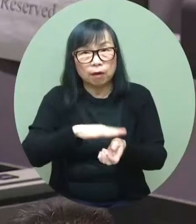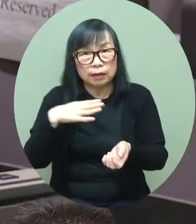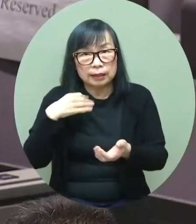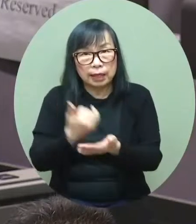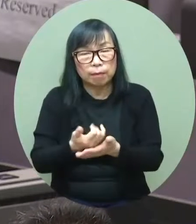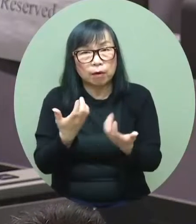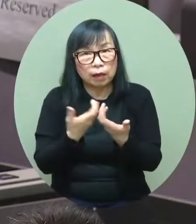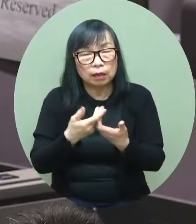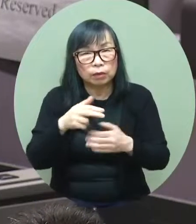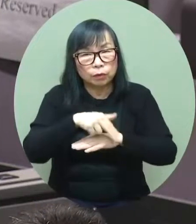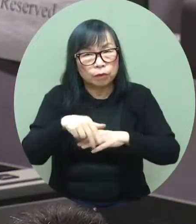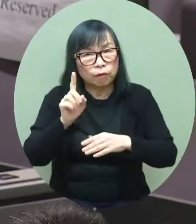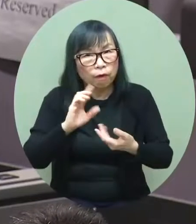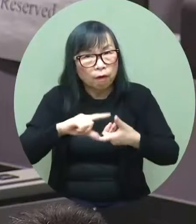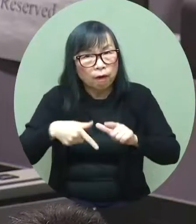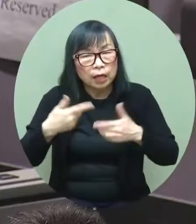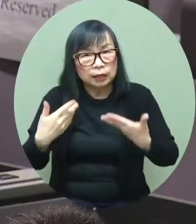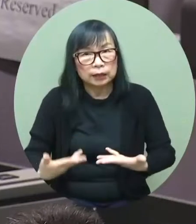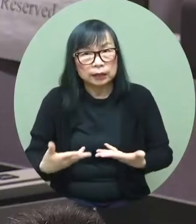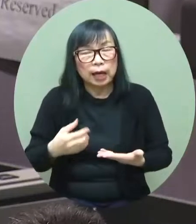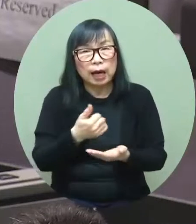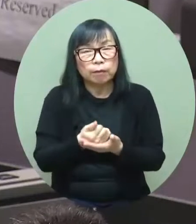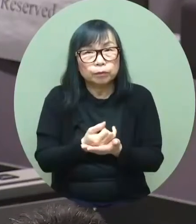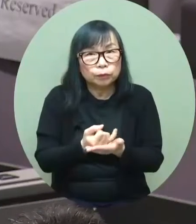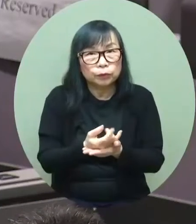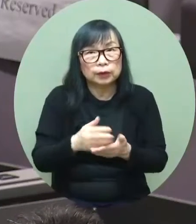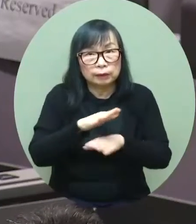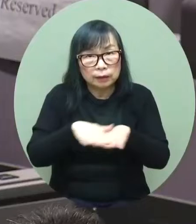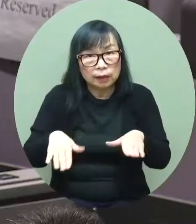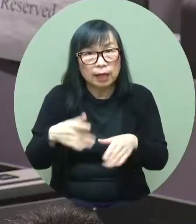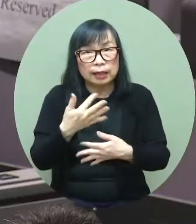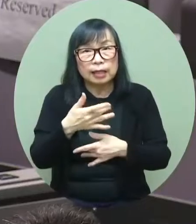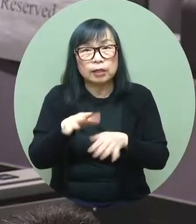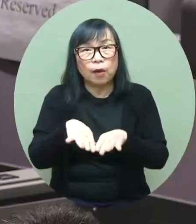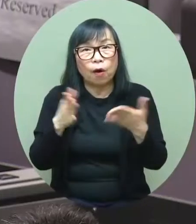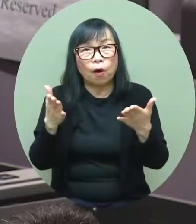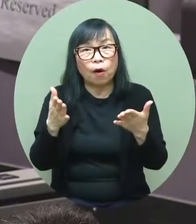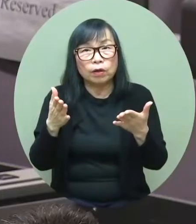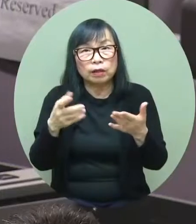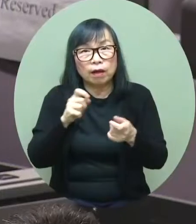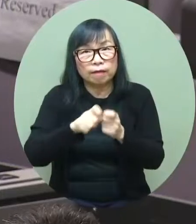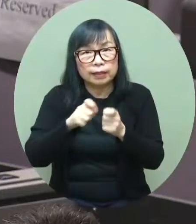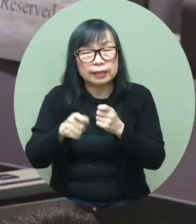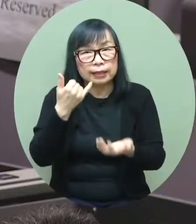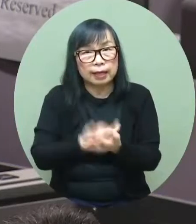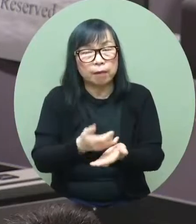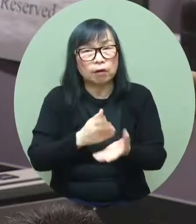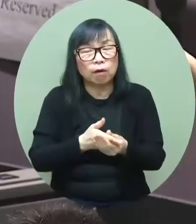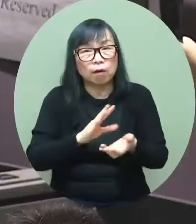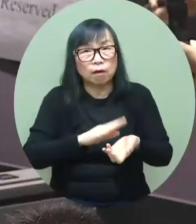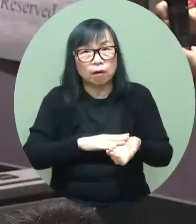亡個案計算方法啦。咁當個目前研判個疫情係咪已經穩定咗咧？幾時會開始再分析呢個死亡個案咧？唔